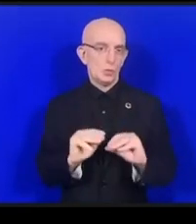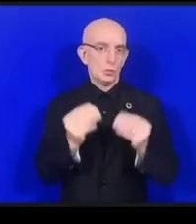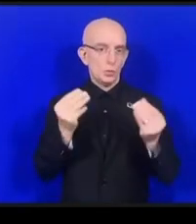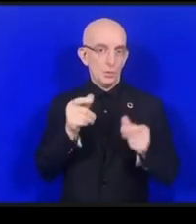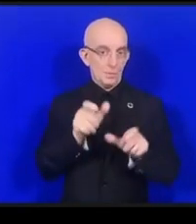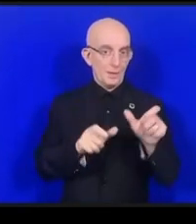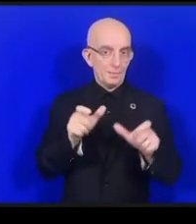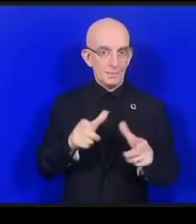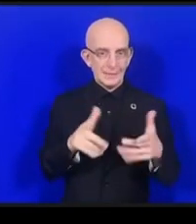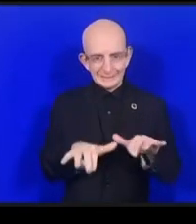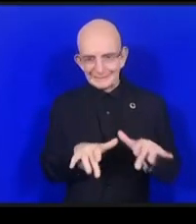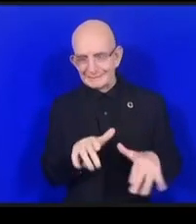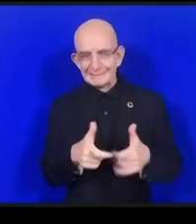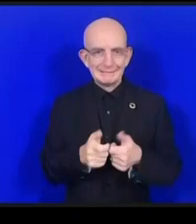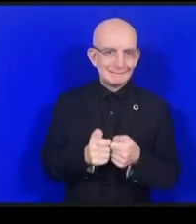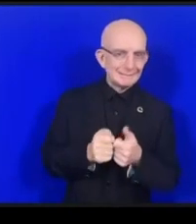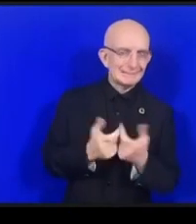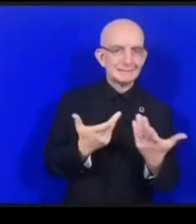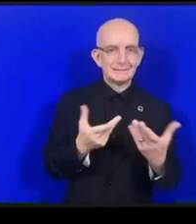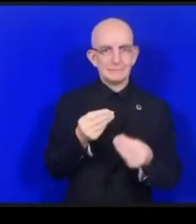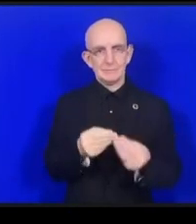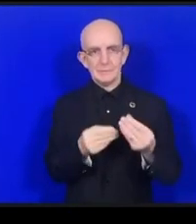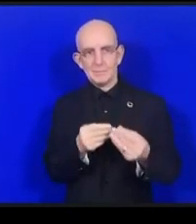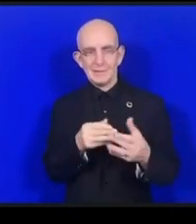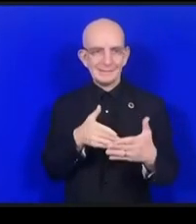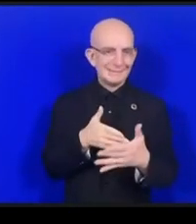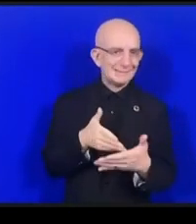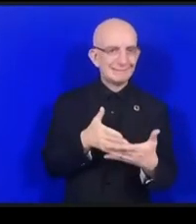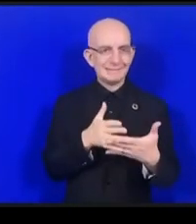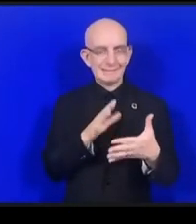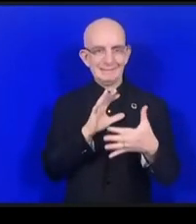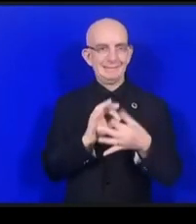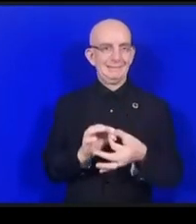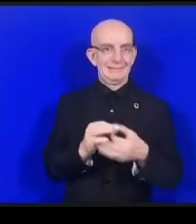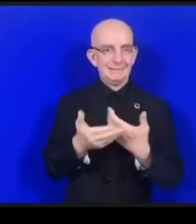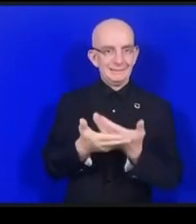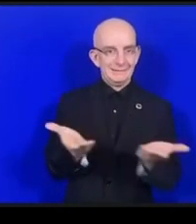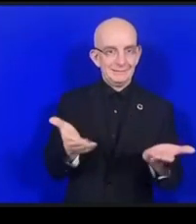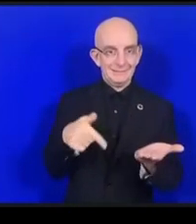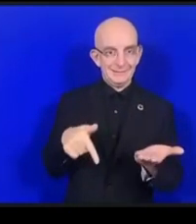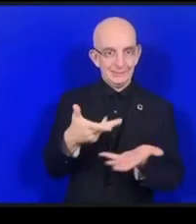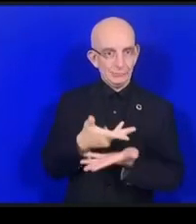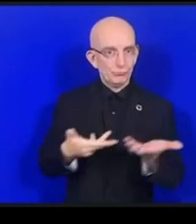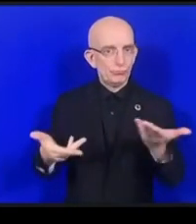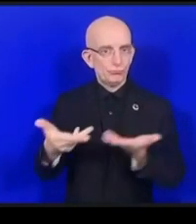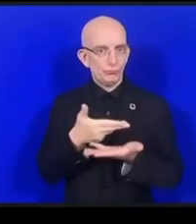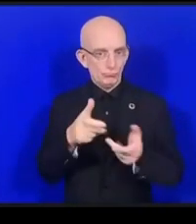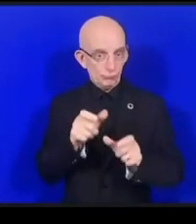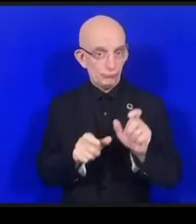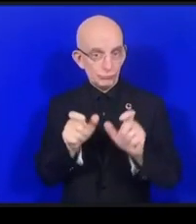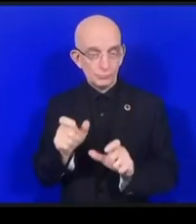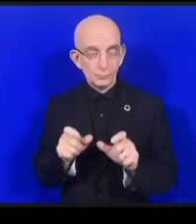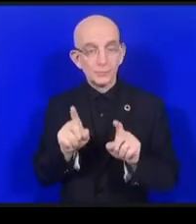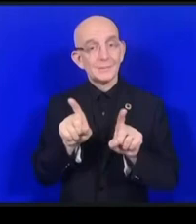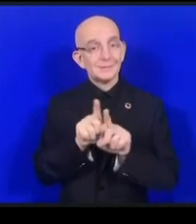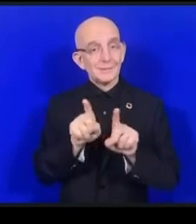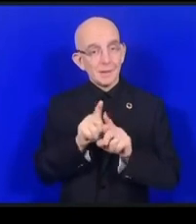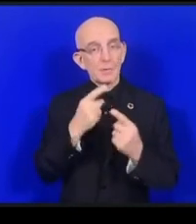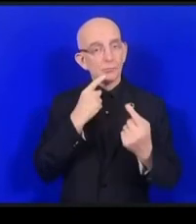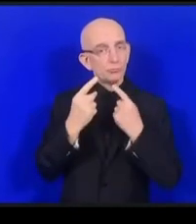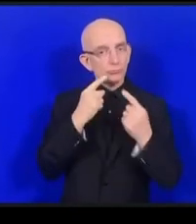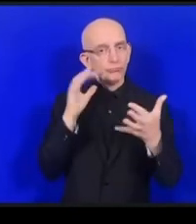молодёжи сложно вступить в диалог с сообществом и как на